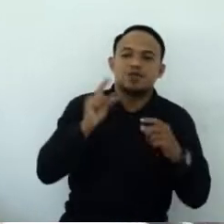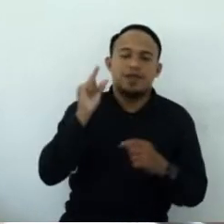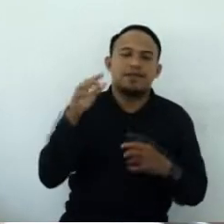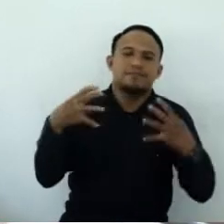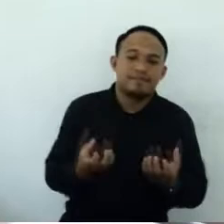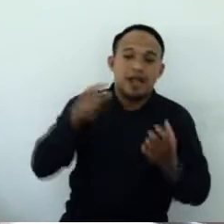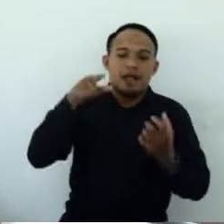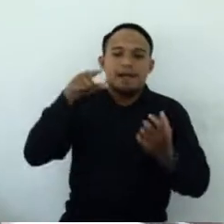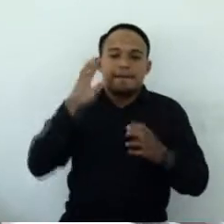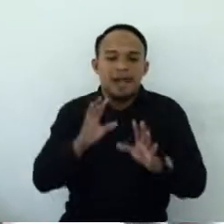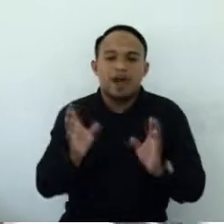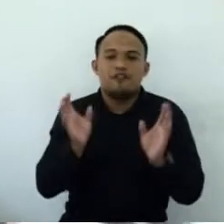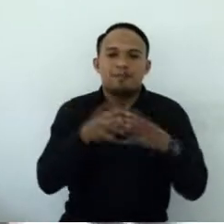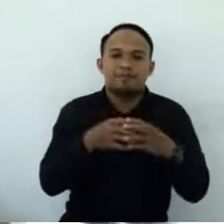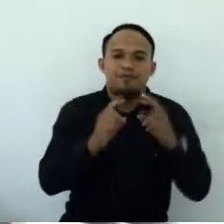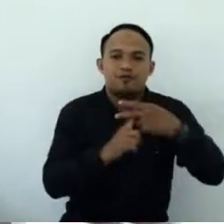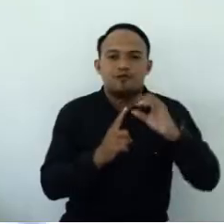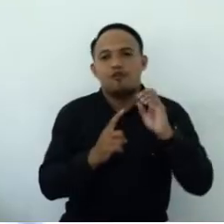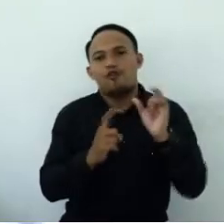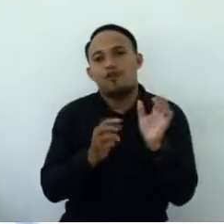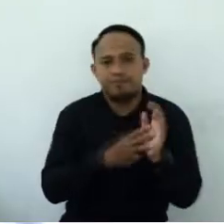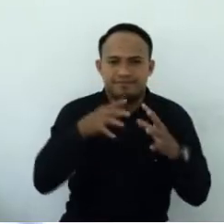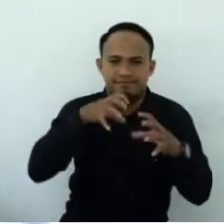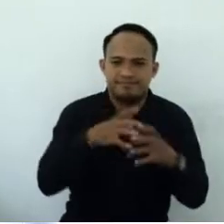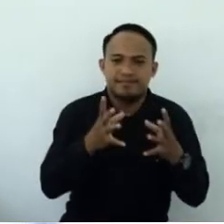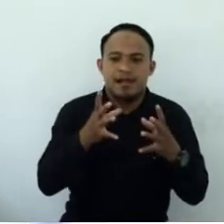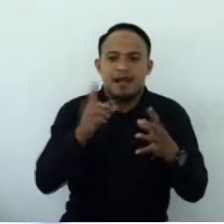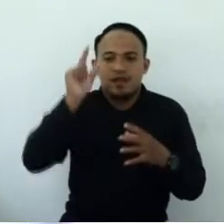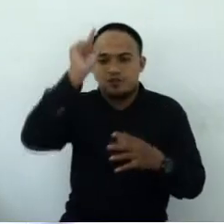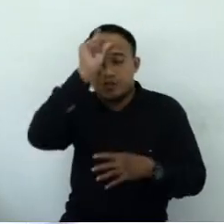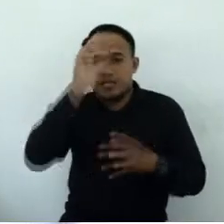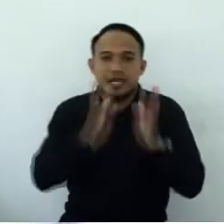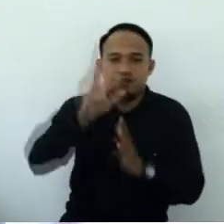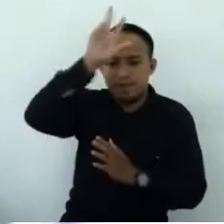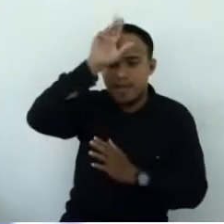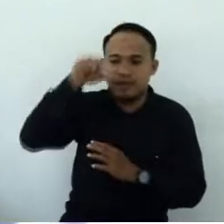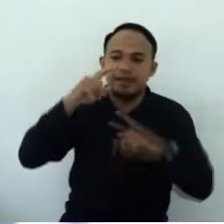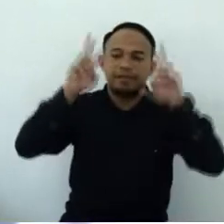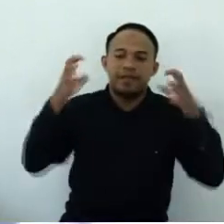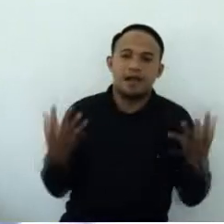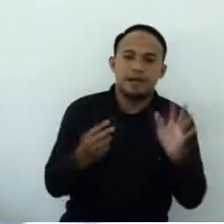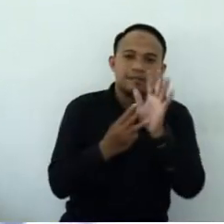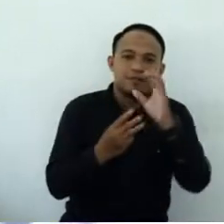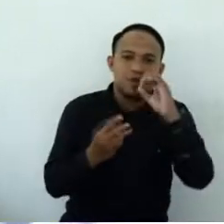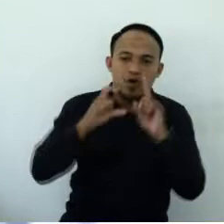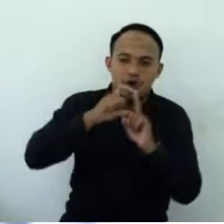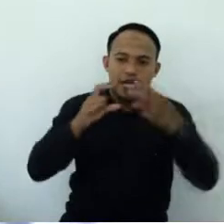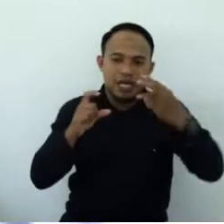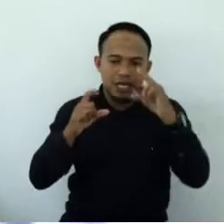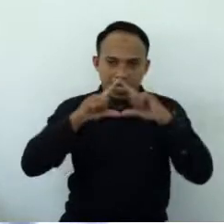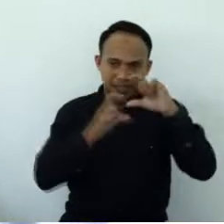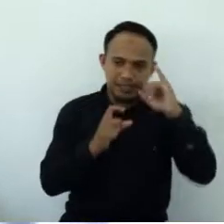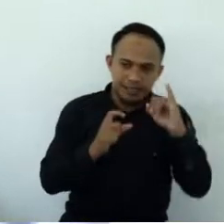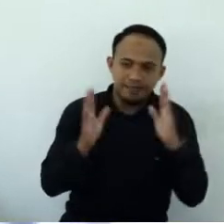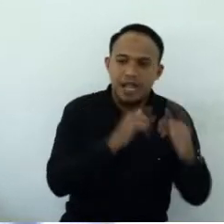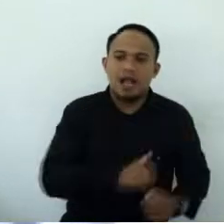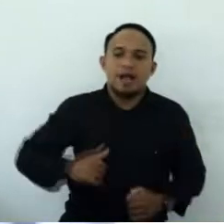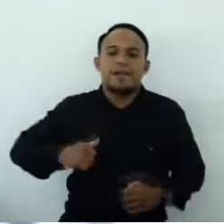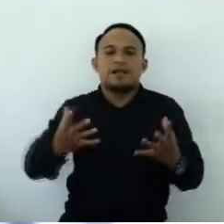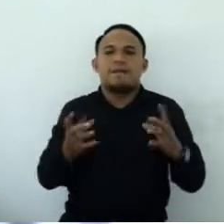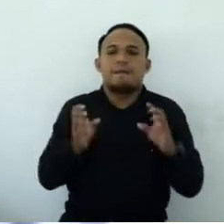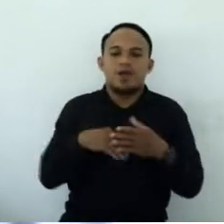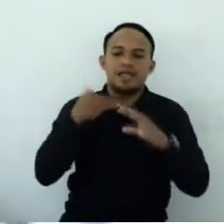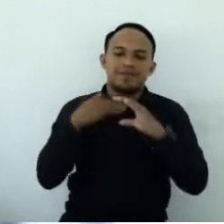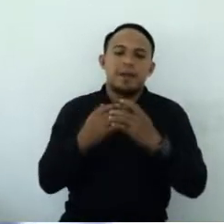keimanan umat Islam hal ini diutarakannya pada Forum Kiai dan Ustad dengan tema moderasi